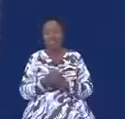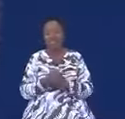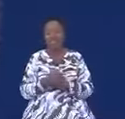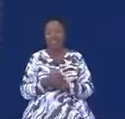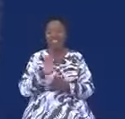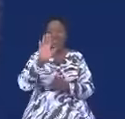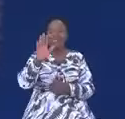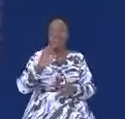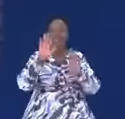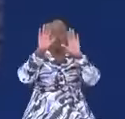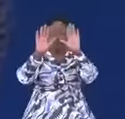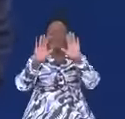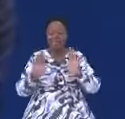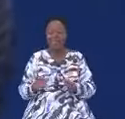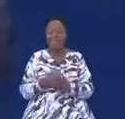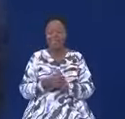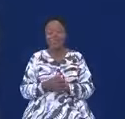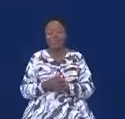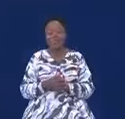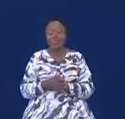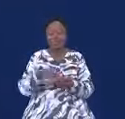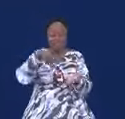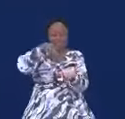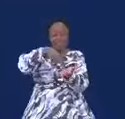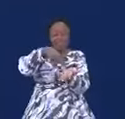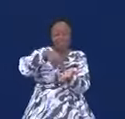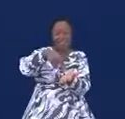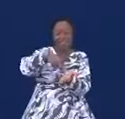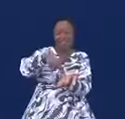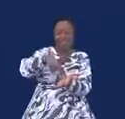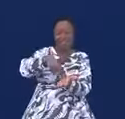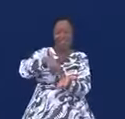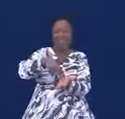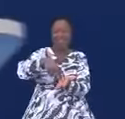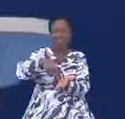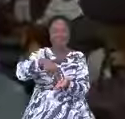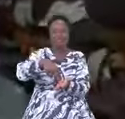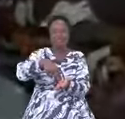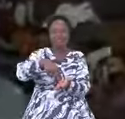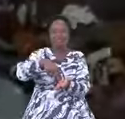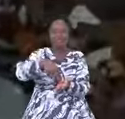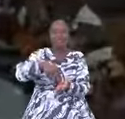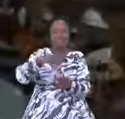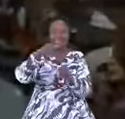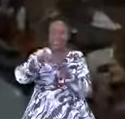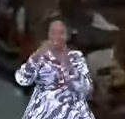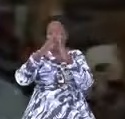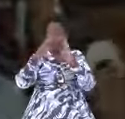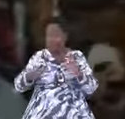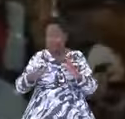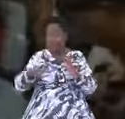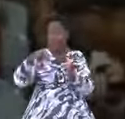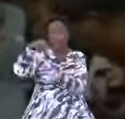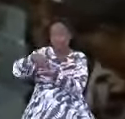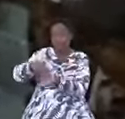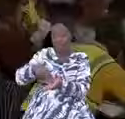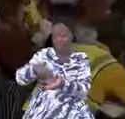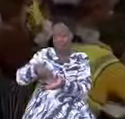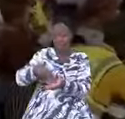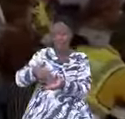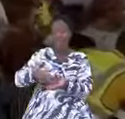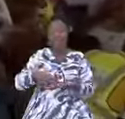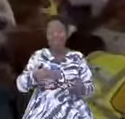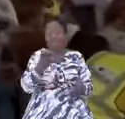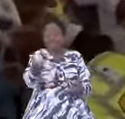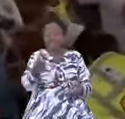lève-toi pas tout hier tu n'avais pas te lever maintenant appel le dernier amène à la puissance de dieu